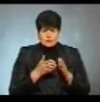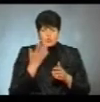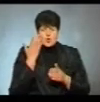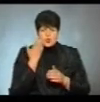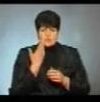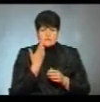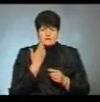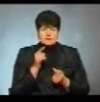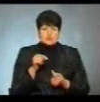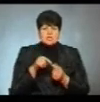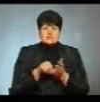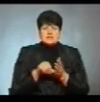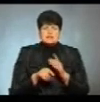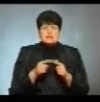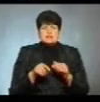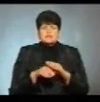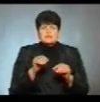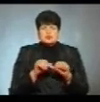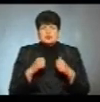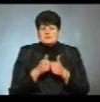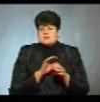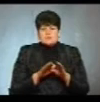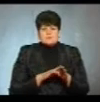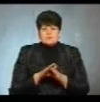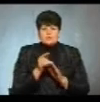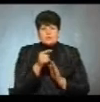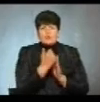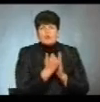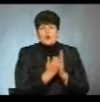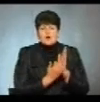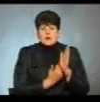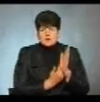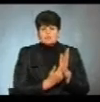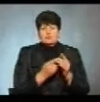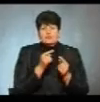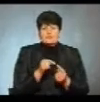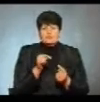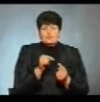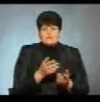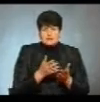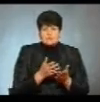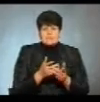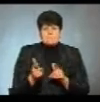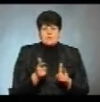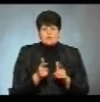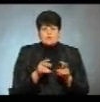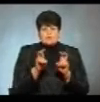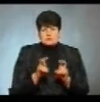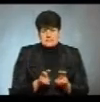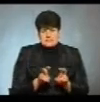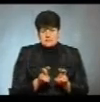відповідно, члени дільничних виборчих комісій не дотримувалися того порядку, тих процедур щодо, відповідно, на підготовчому